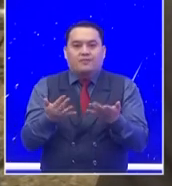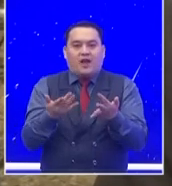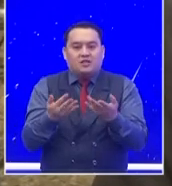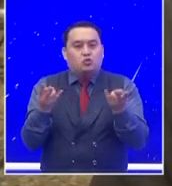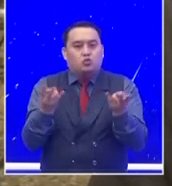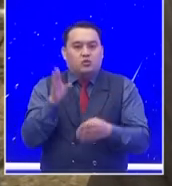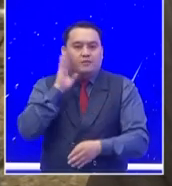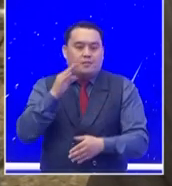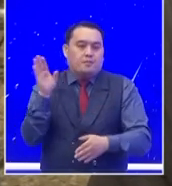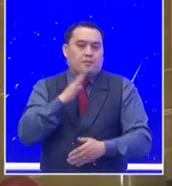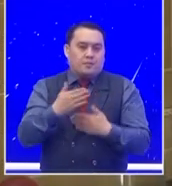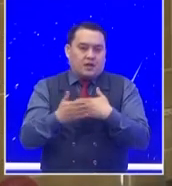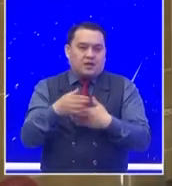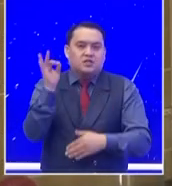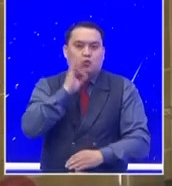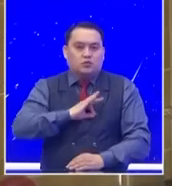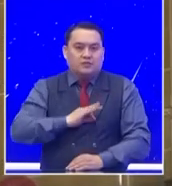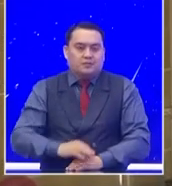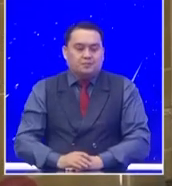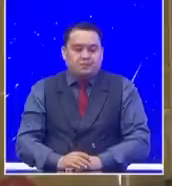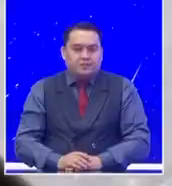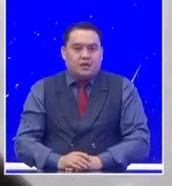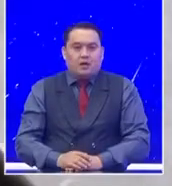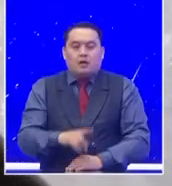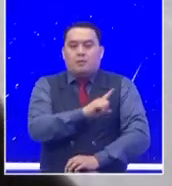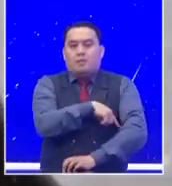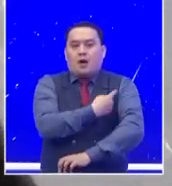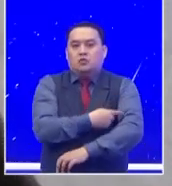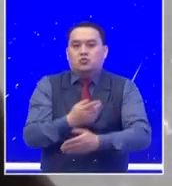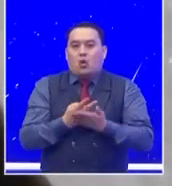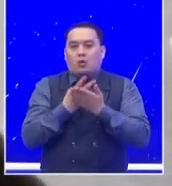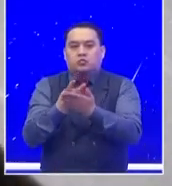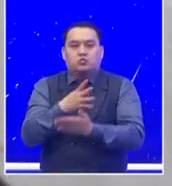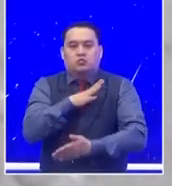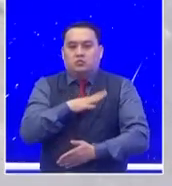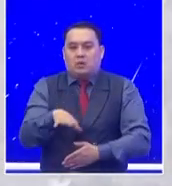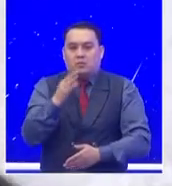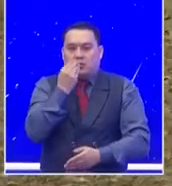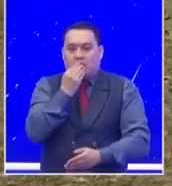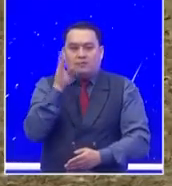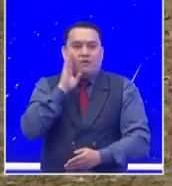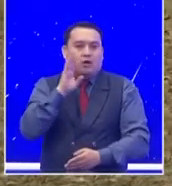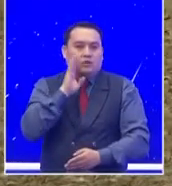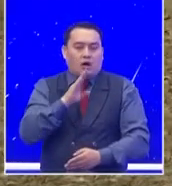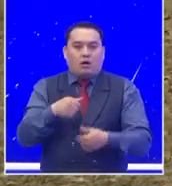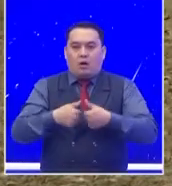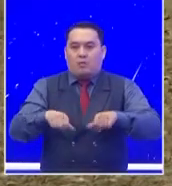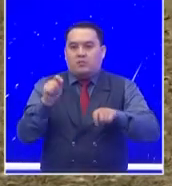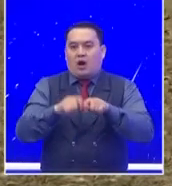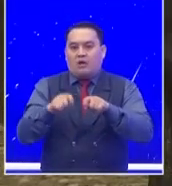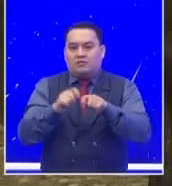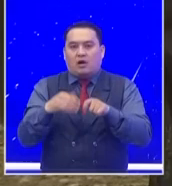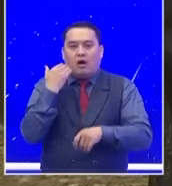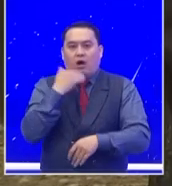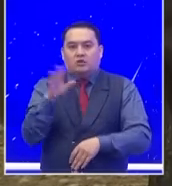перед употреблением отметим в больнице ни один человек не поступился отравлением и за питьевой воды члены комиссии проверили ее